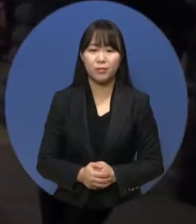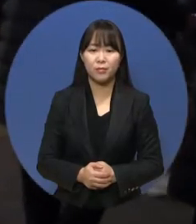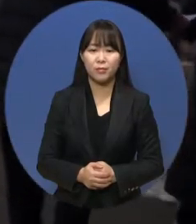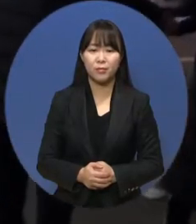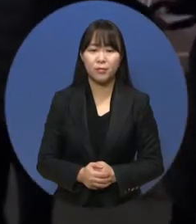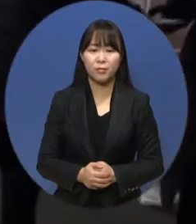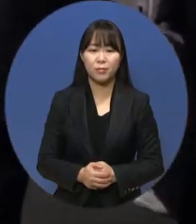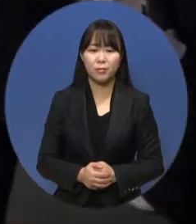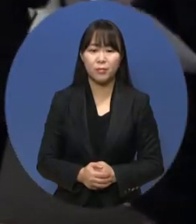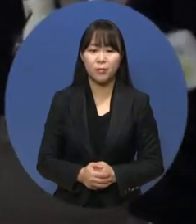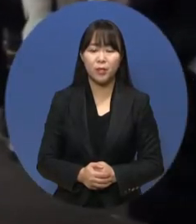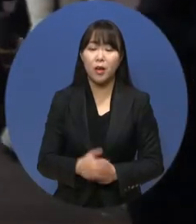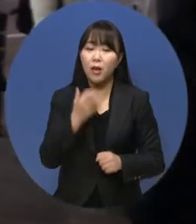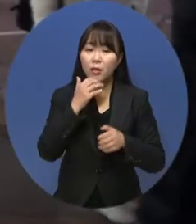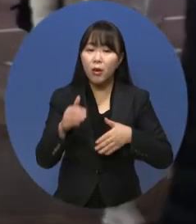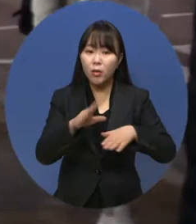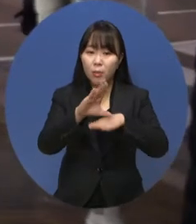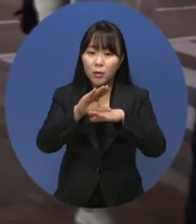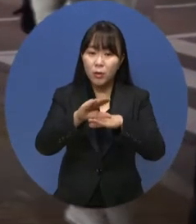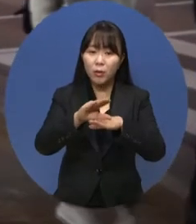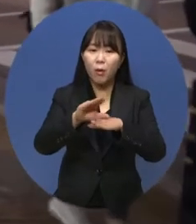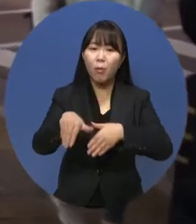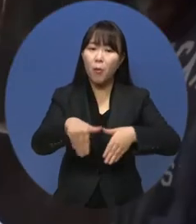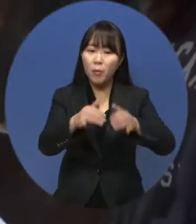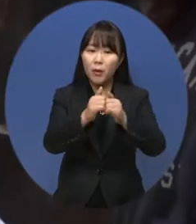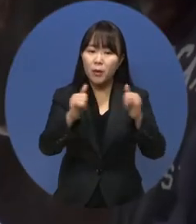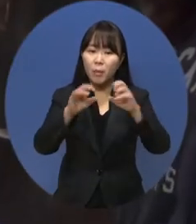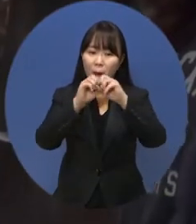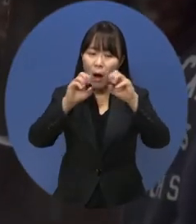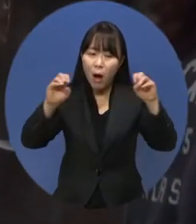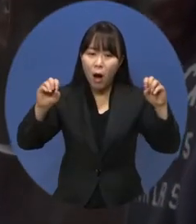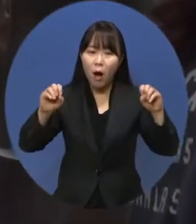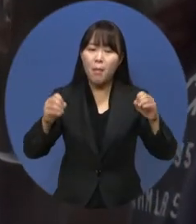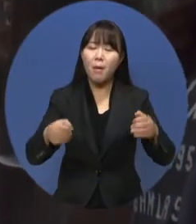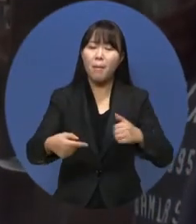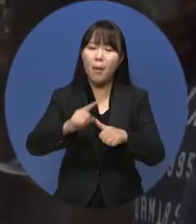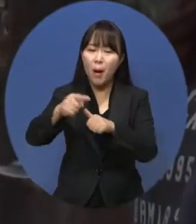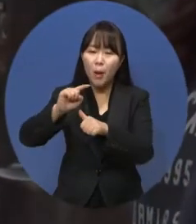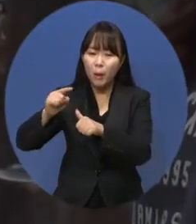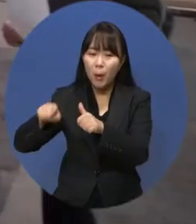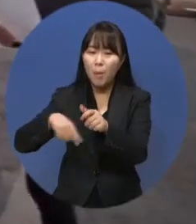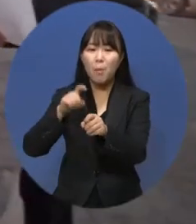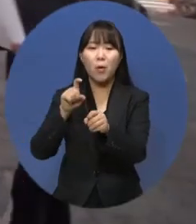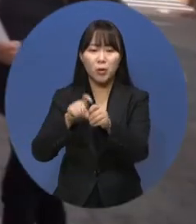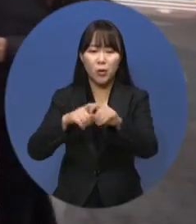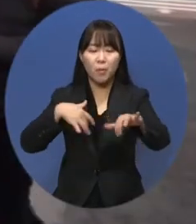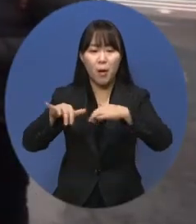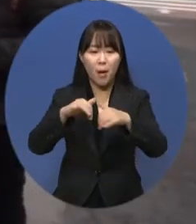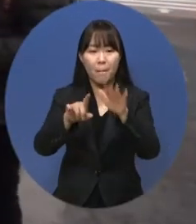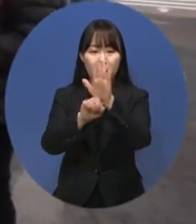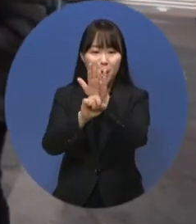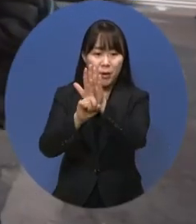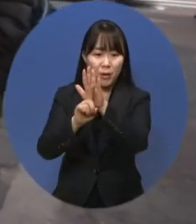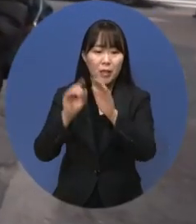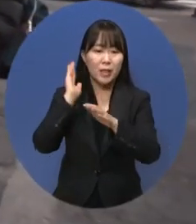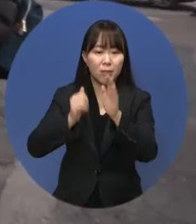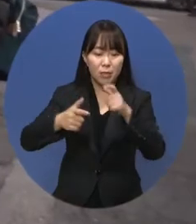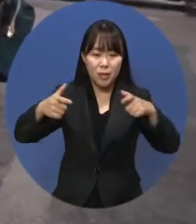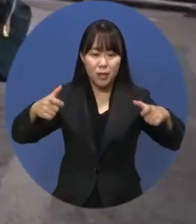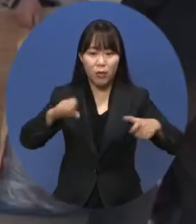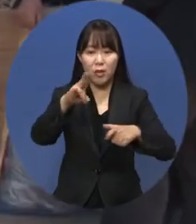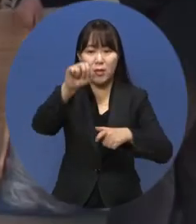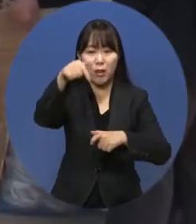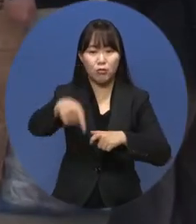목재 tv 경기방송 된 경기 도민들에게 홍보하고 독려하기 위해 거리로 나섰습니다 의정부 지역과 양주 지역